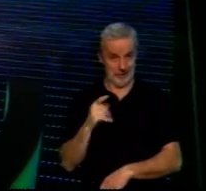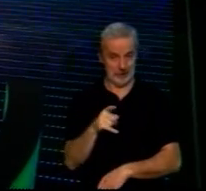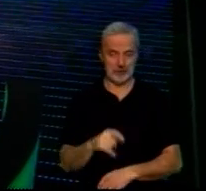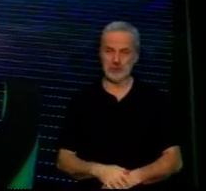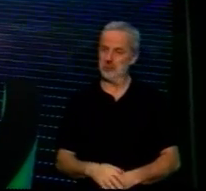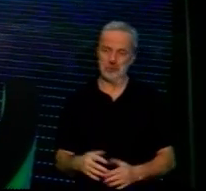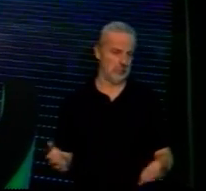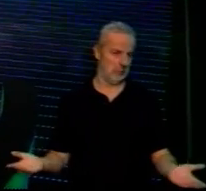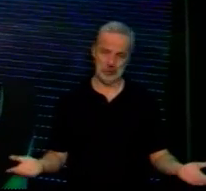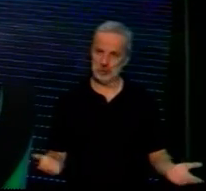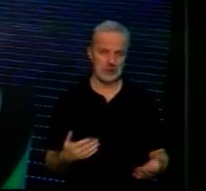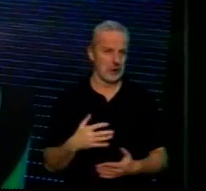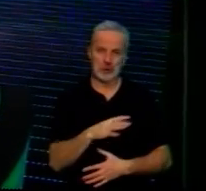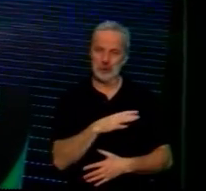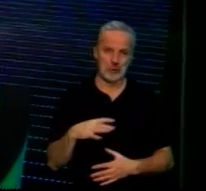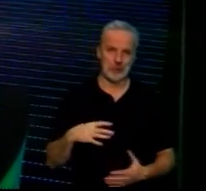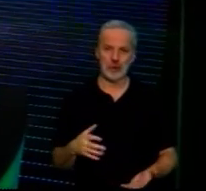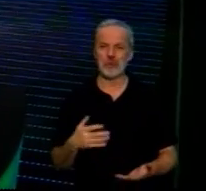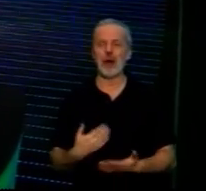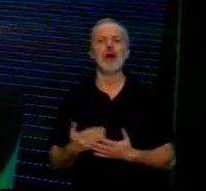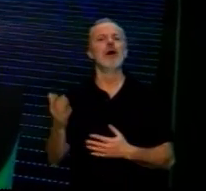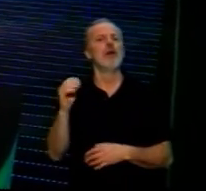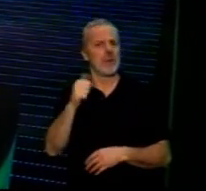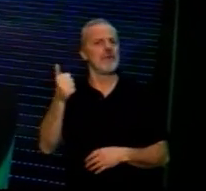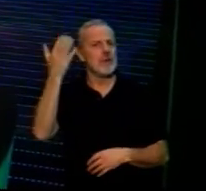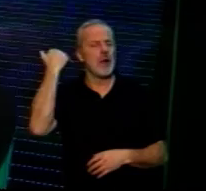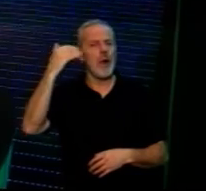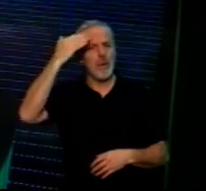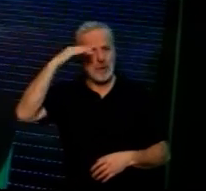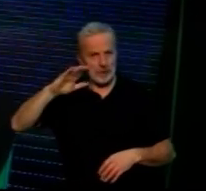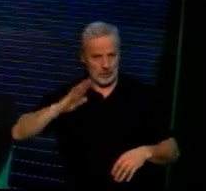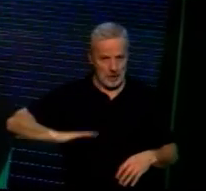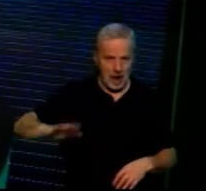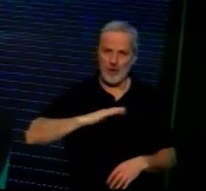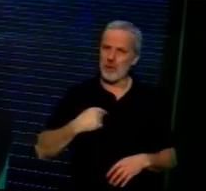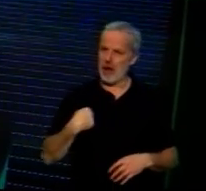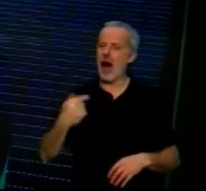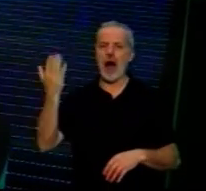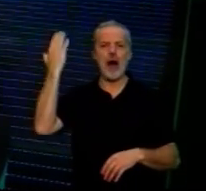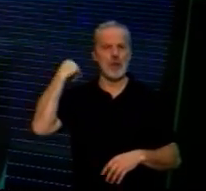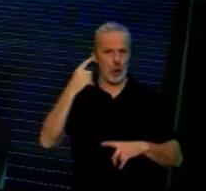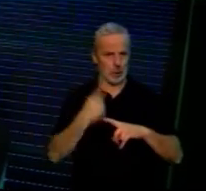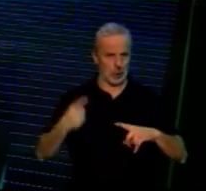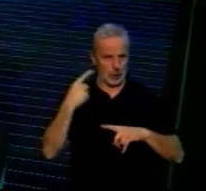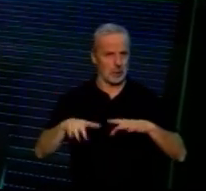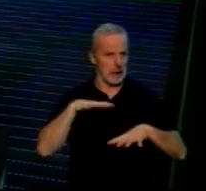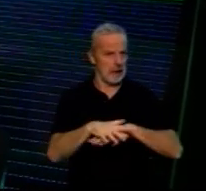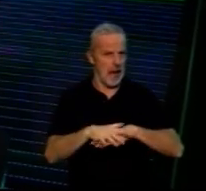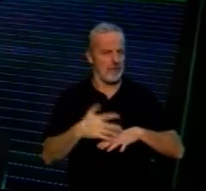průběhu sezóny nějak dobré výsledky. Vlastně, když bylo mistrovství Evropy, tak tam jsem byl trošku nervózní, protože jsem vlastně potřeboval nějakou